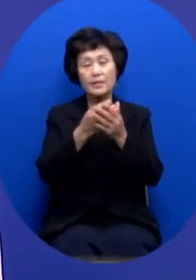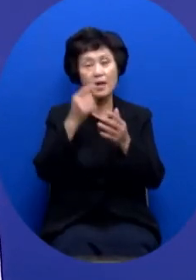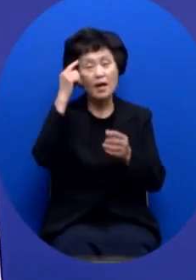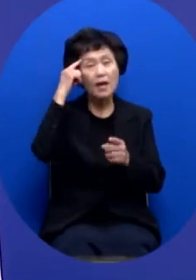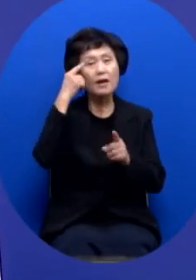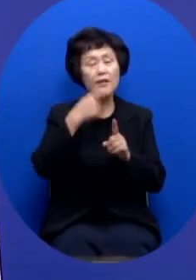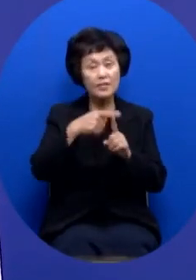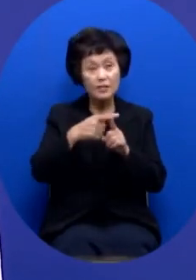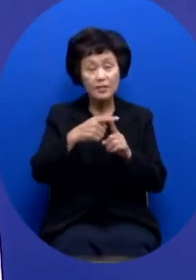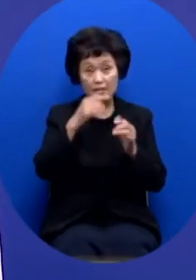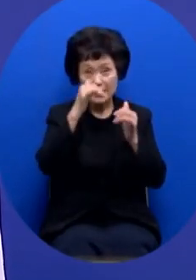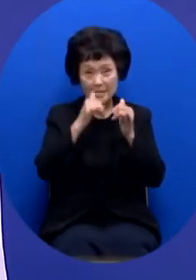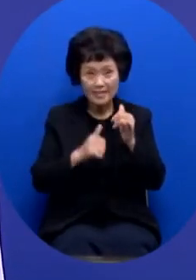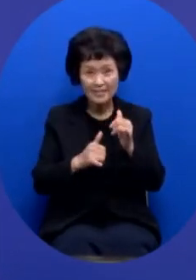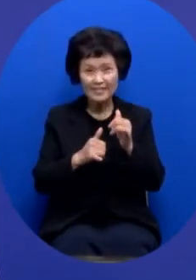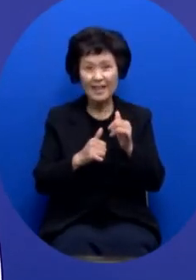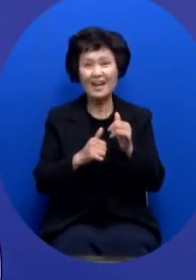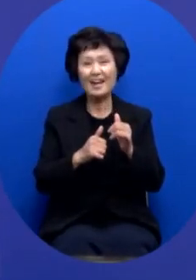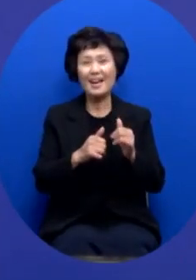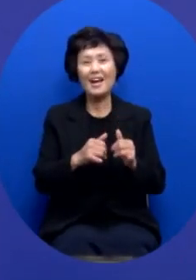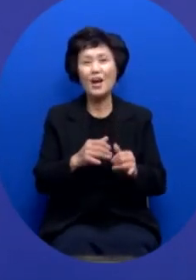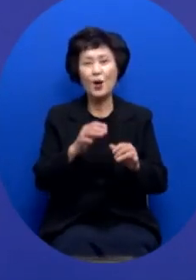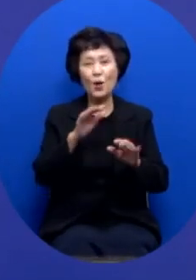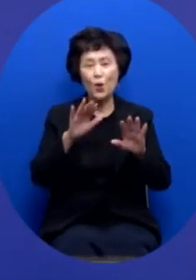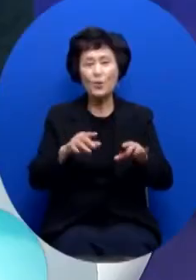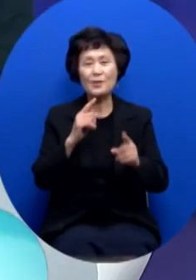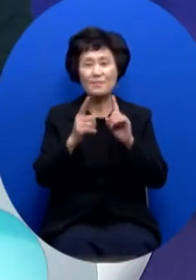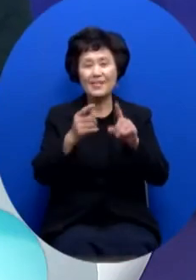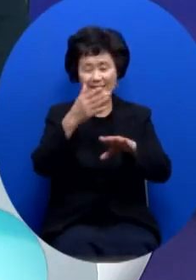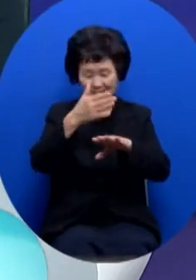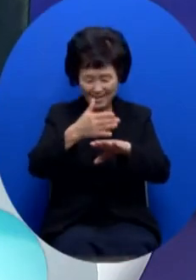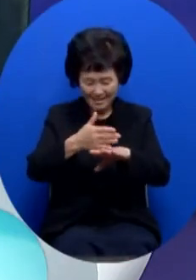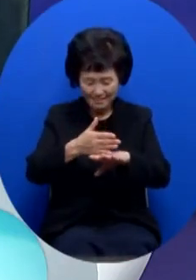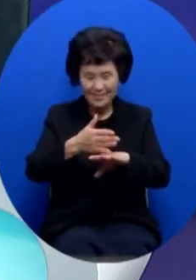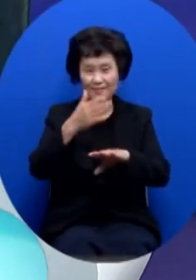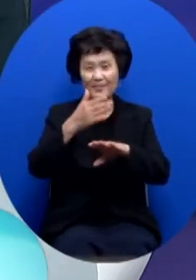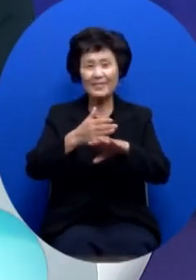영향을 줄 수 있었던 기회였던 것 같습니다. 조현 기자, 오늘 말씀 잘 들었습니다. 예, 감사합니다.